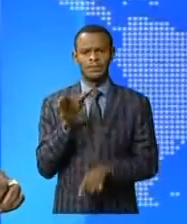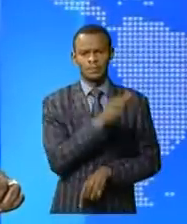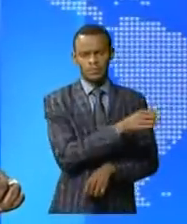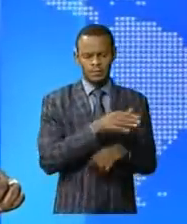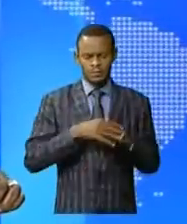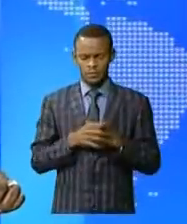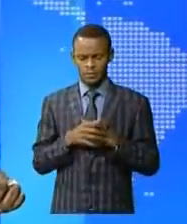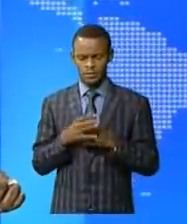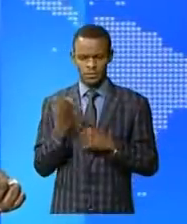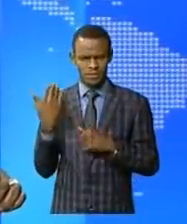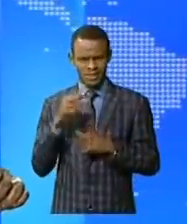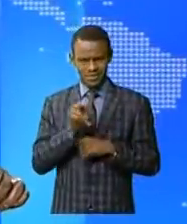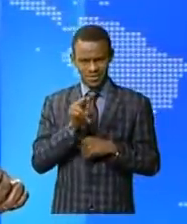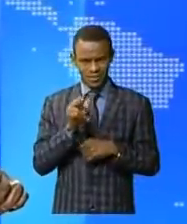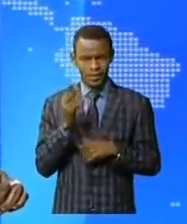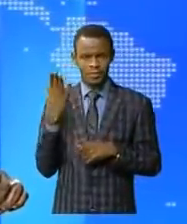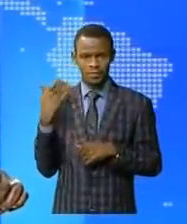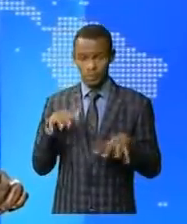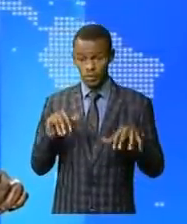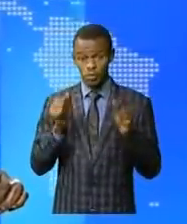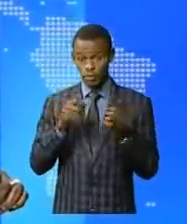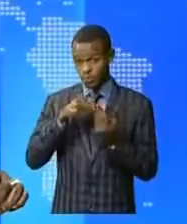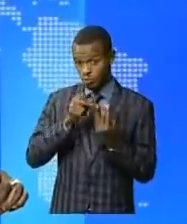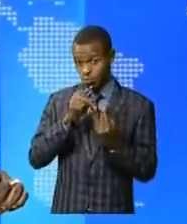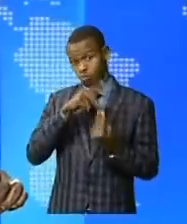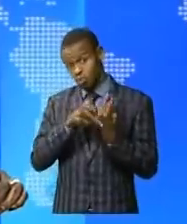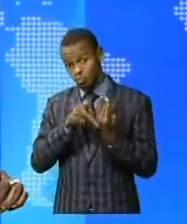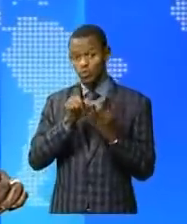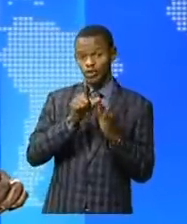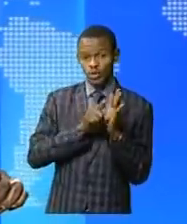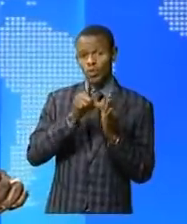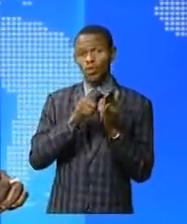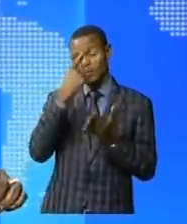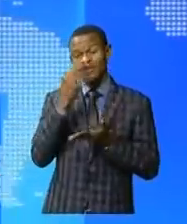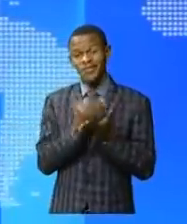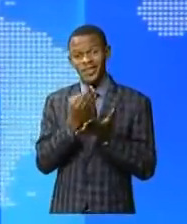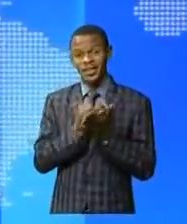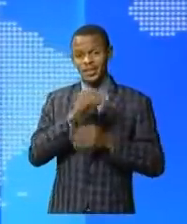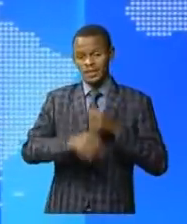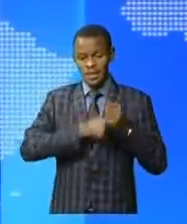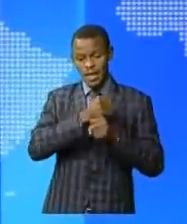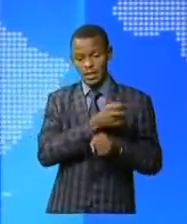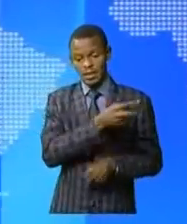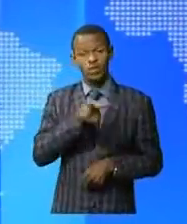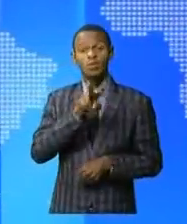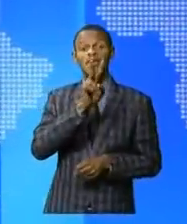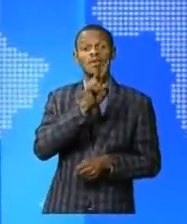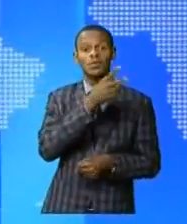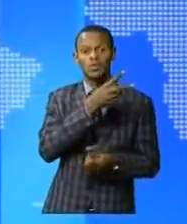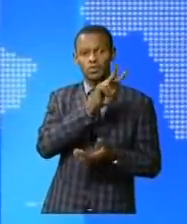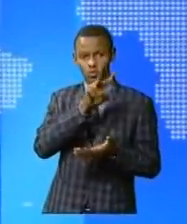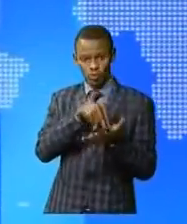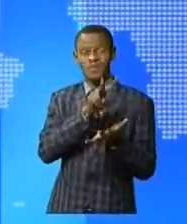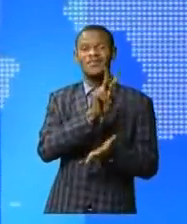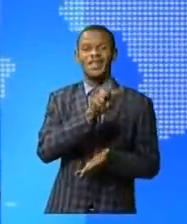Adopté le vendredi dernier lors du Conseil des ministres, le projet de loi des finances exercice 2022 a été déposé ce mercredi